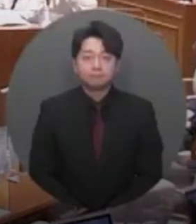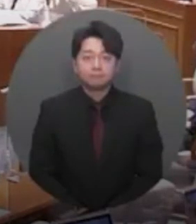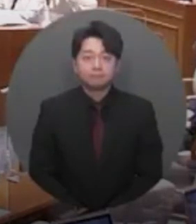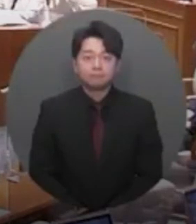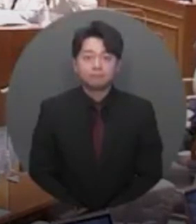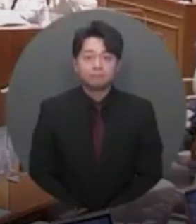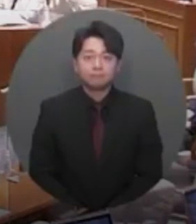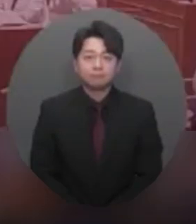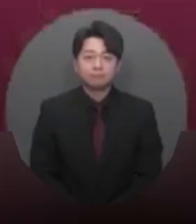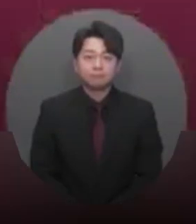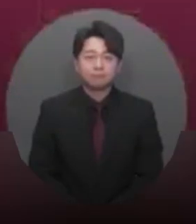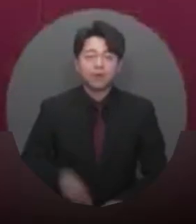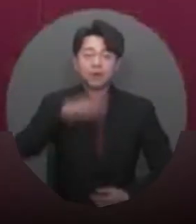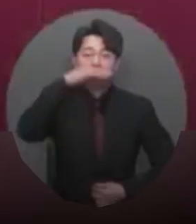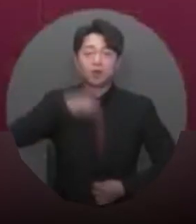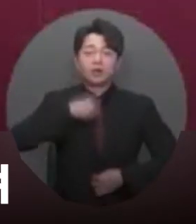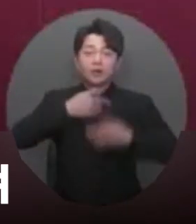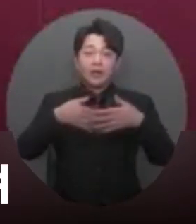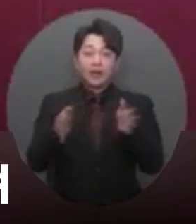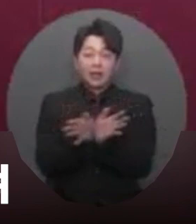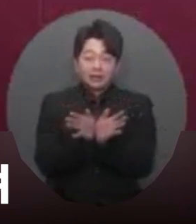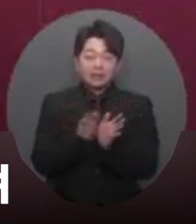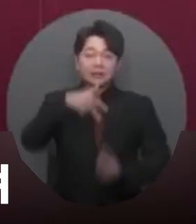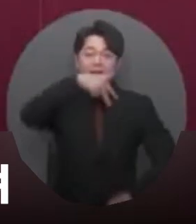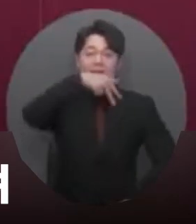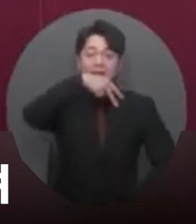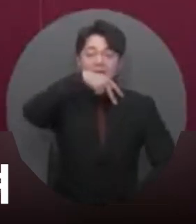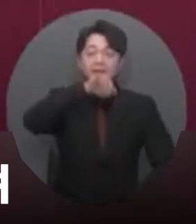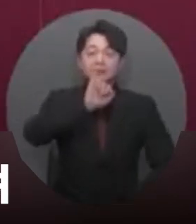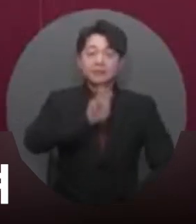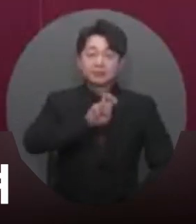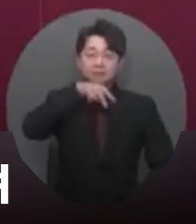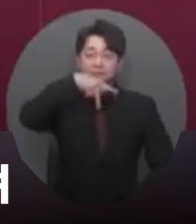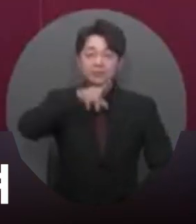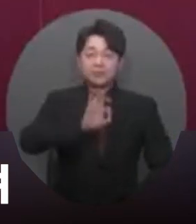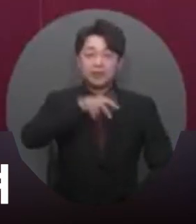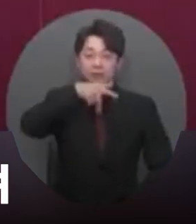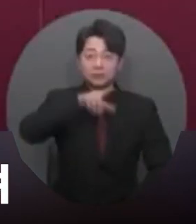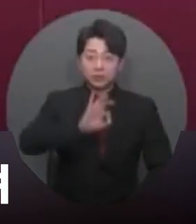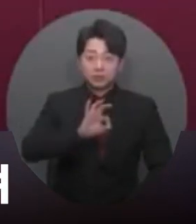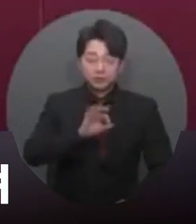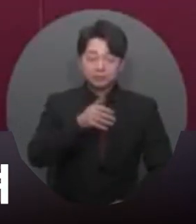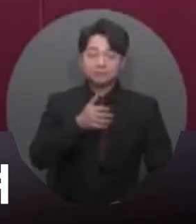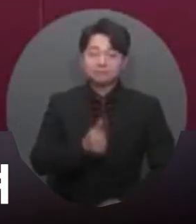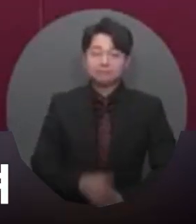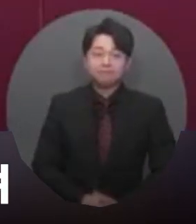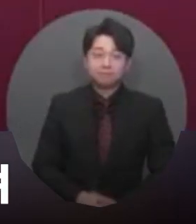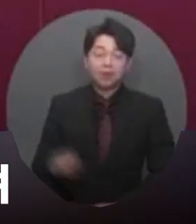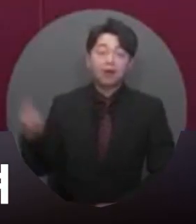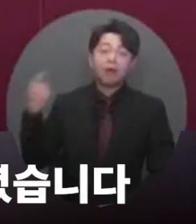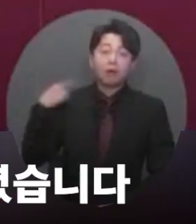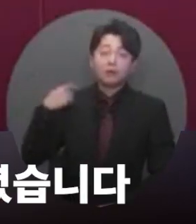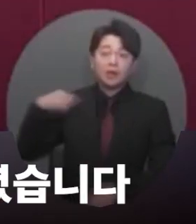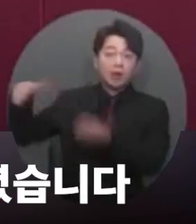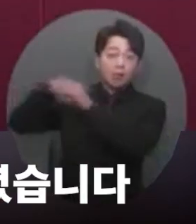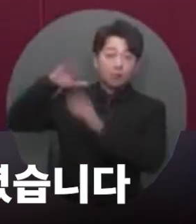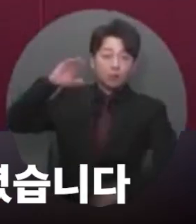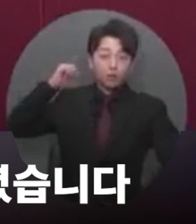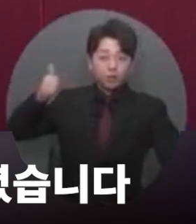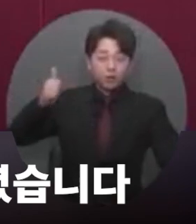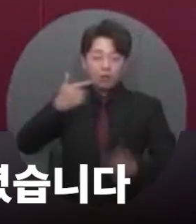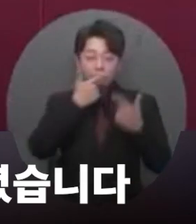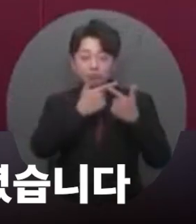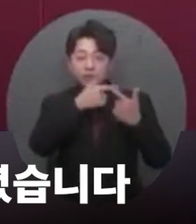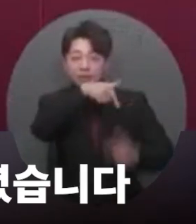정의당 심상정 국회의원 입니다 어제 문재인 대통령 은 가족도 인근 바다를 둘러 보시면서 신공항 게